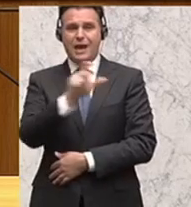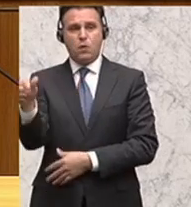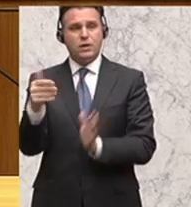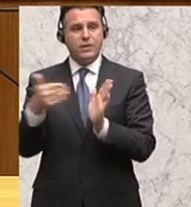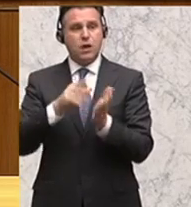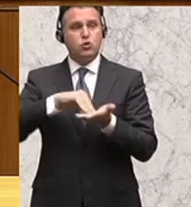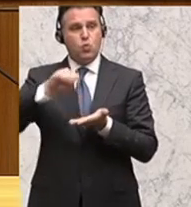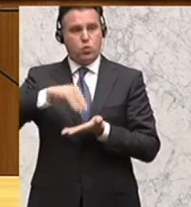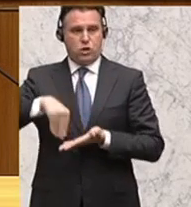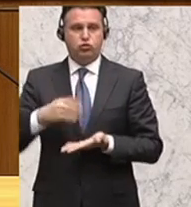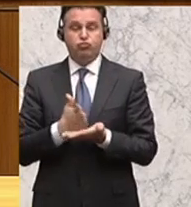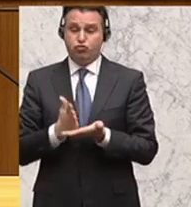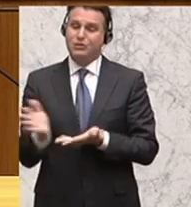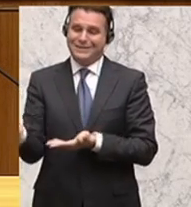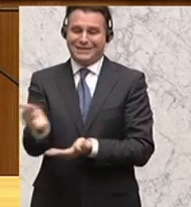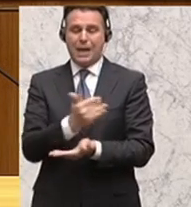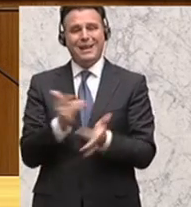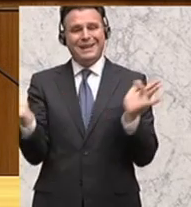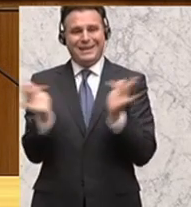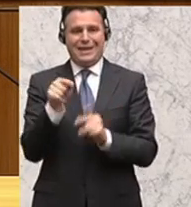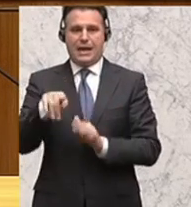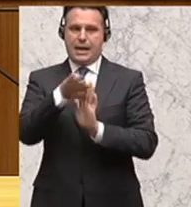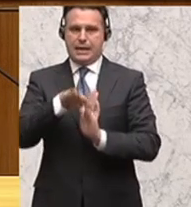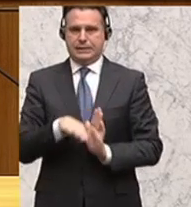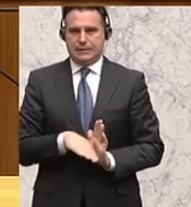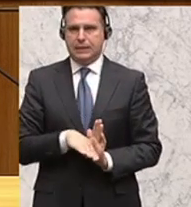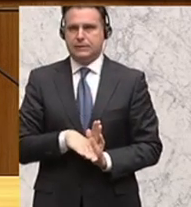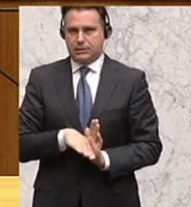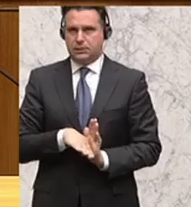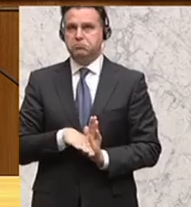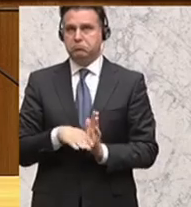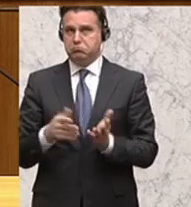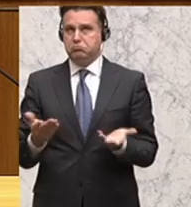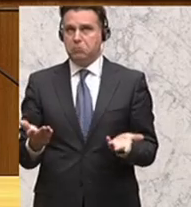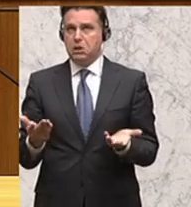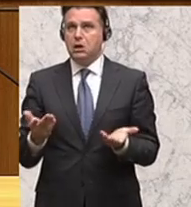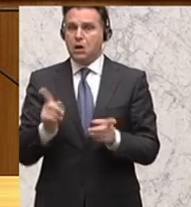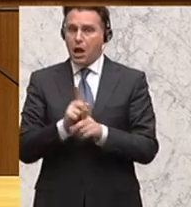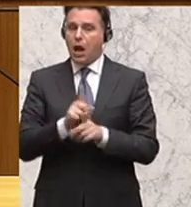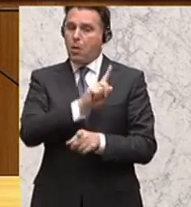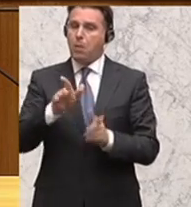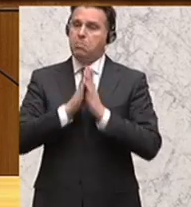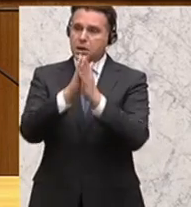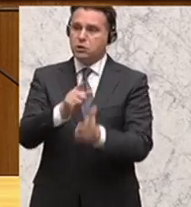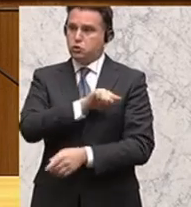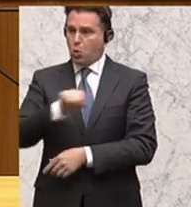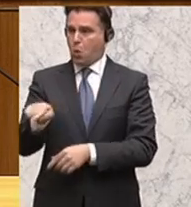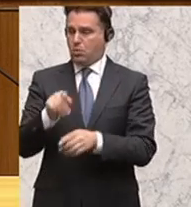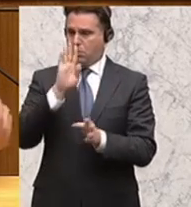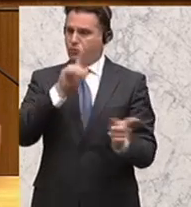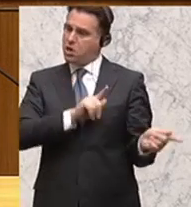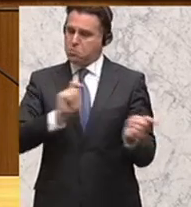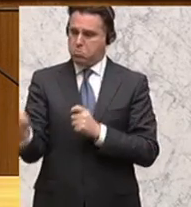300.000 Unterschriften bereits gegen dieses geplante Gesetz gesammelt. Wir haben mit einer eigenen Petition, die seit einiger Zeit